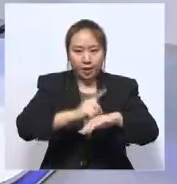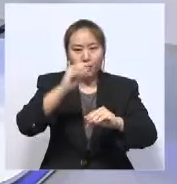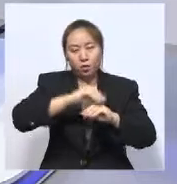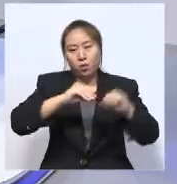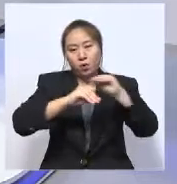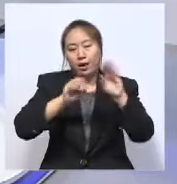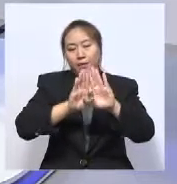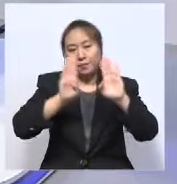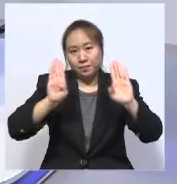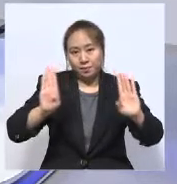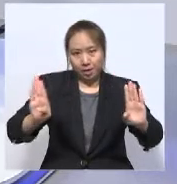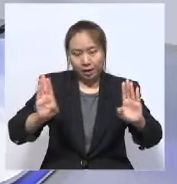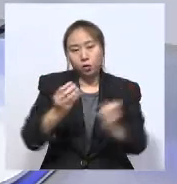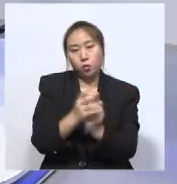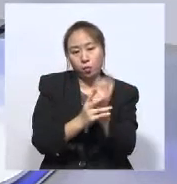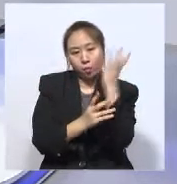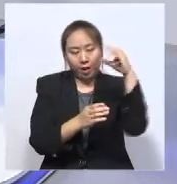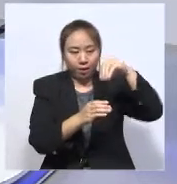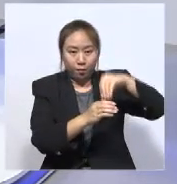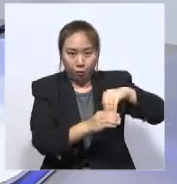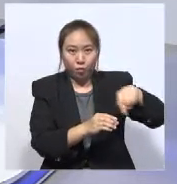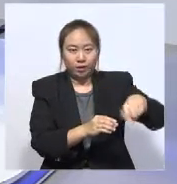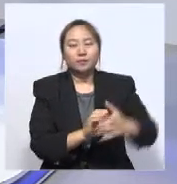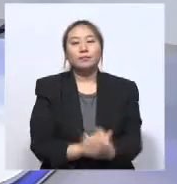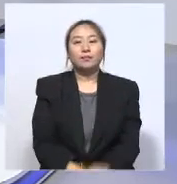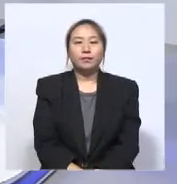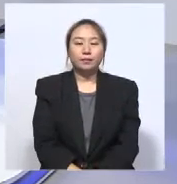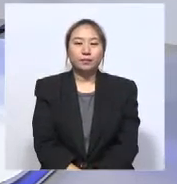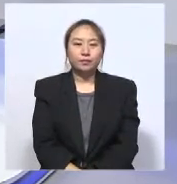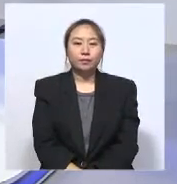การประชารัฐร่วมใจปลูกต้นไม้ให้แผ่นดินค่ะคุณสหานุคุณศิริลักษณ์ค่ะ